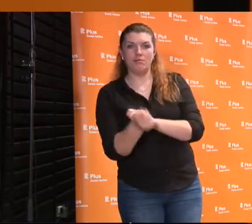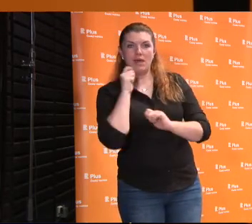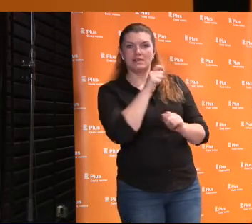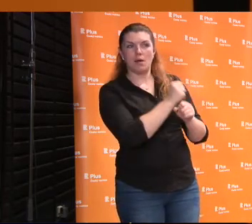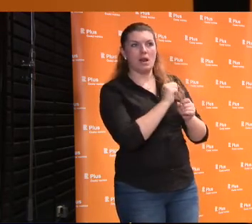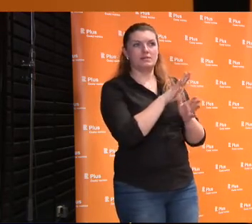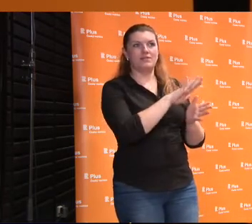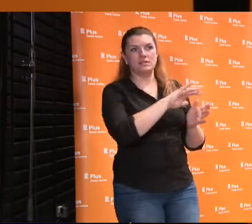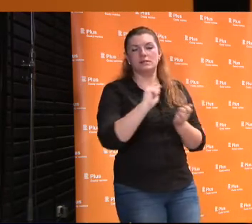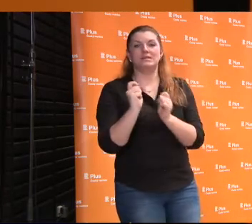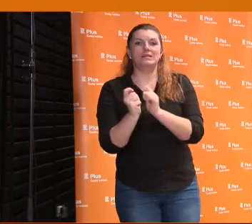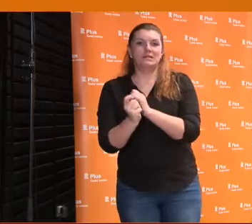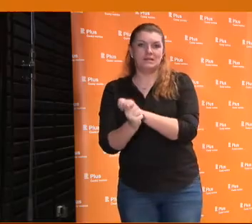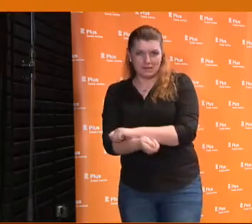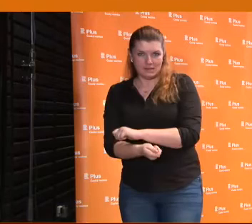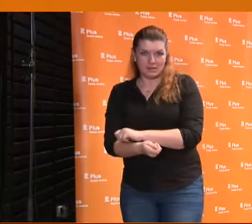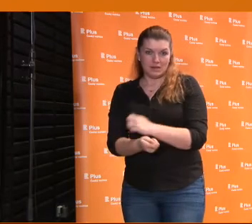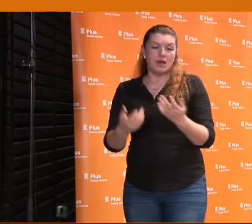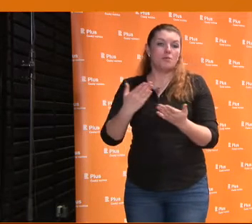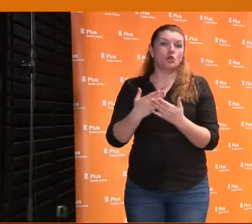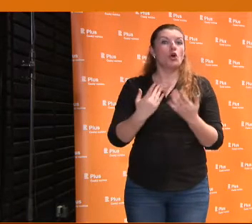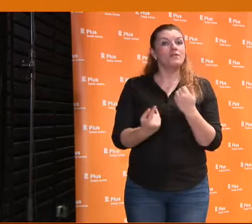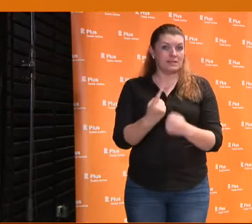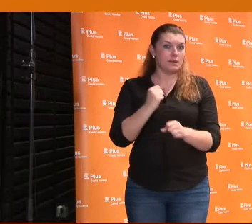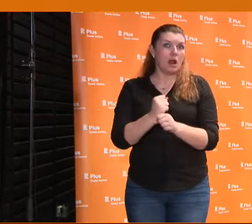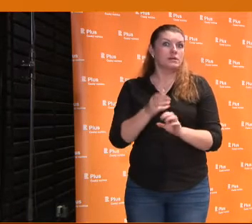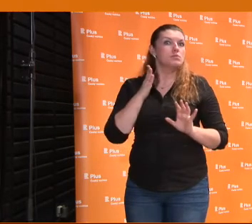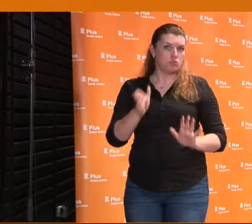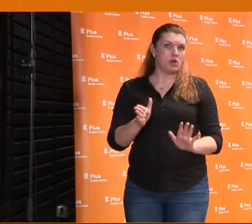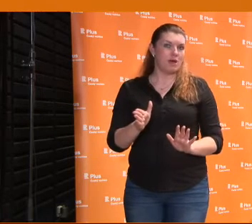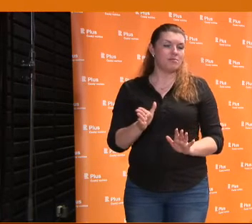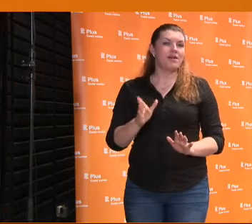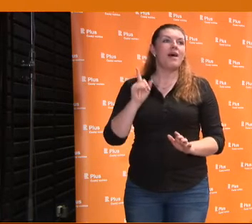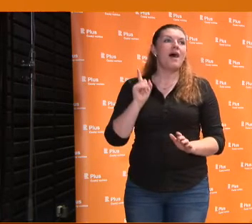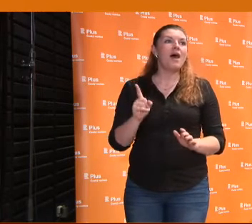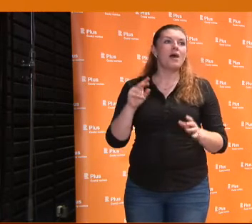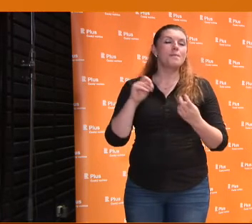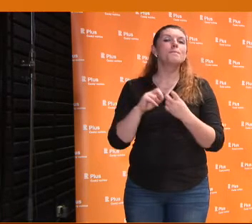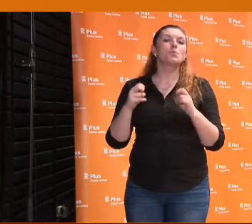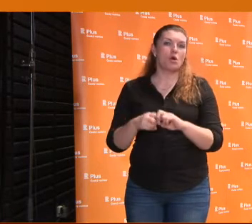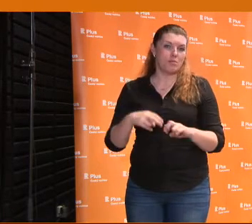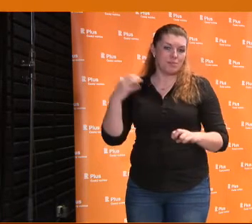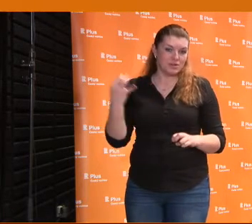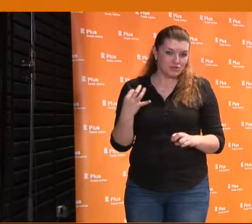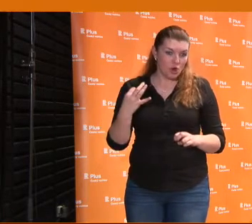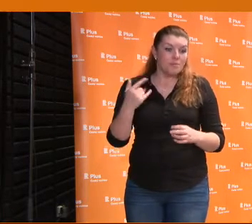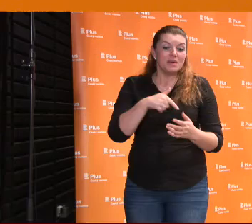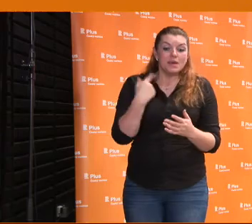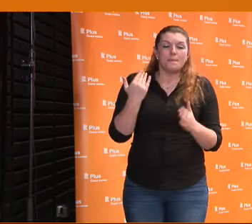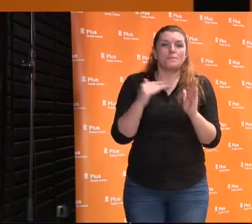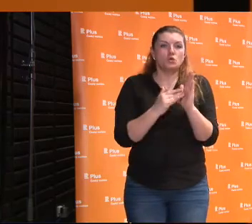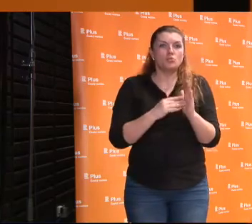čili koláč bude. A náš problém je, že nůž, který máme, je tupý. Čili my musíme